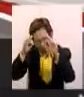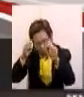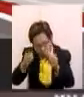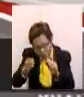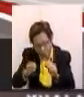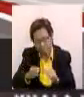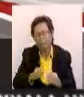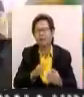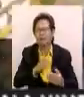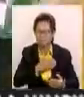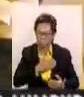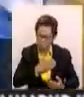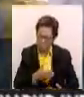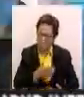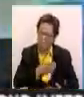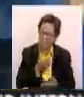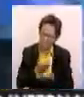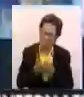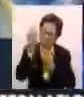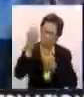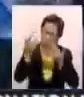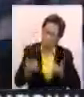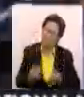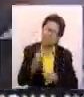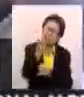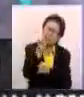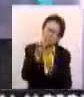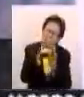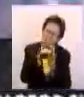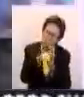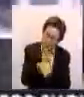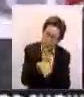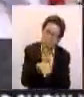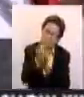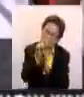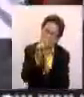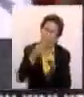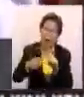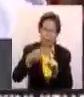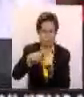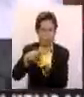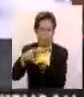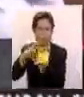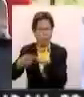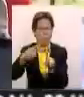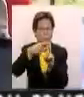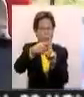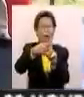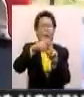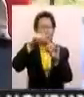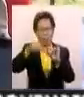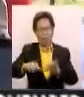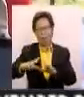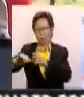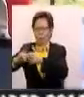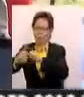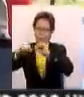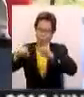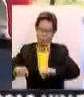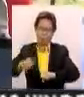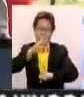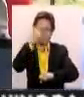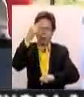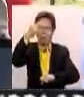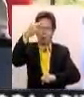mengakui ekonomi negara ketika ini mengalami sedikit penurunan, namun optimis masalah tersebut boleh diatasi.